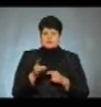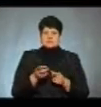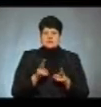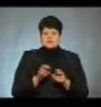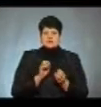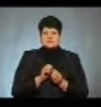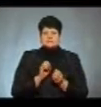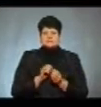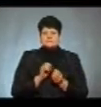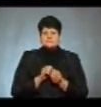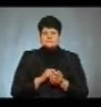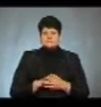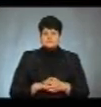сталим.